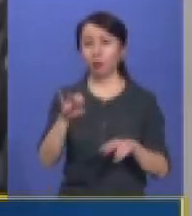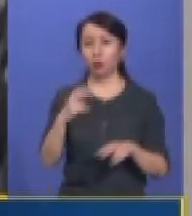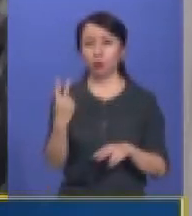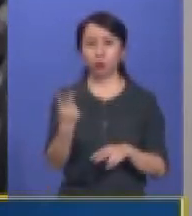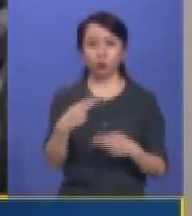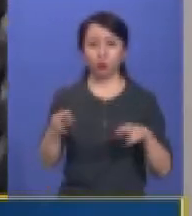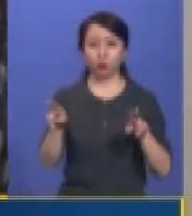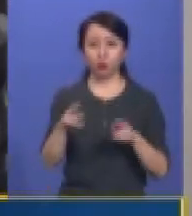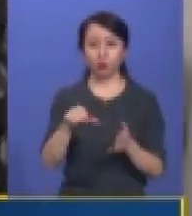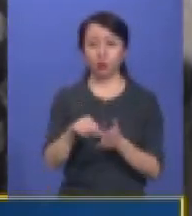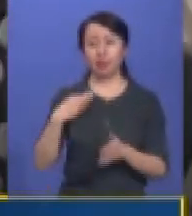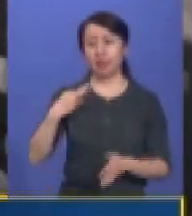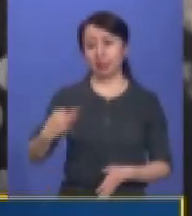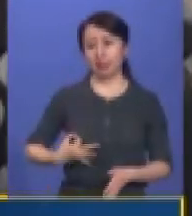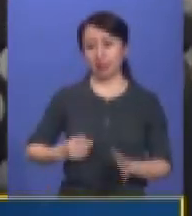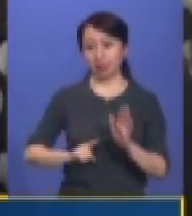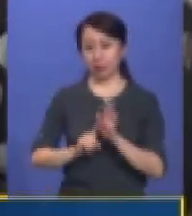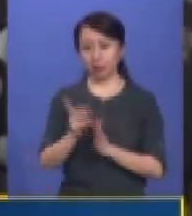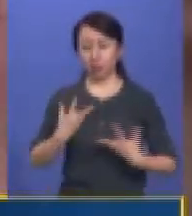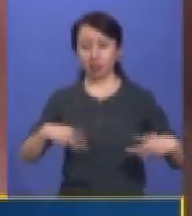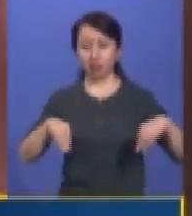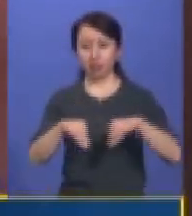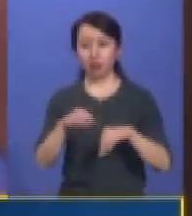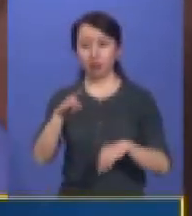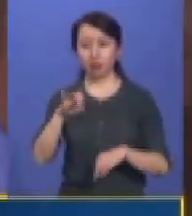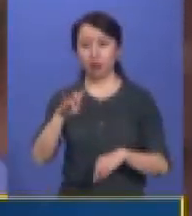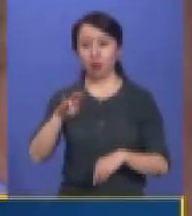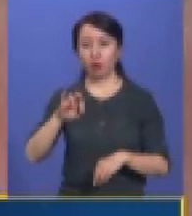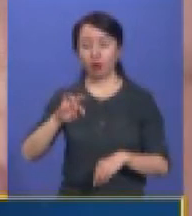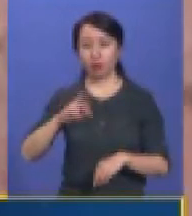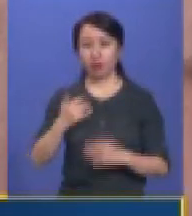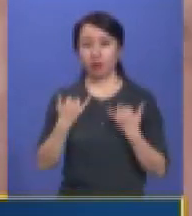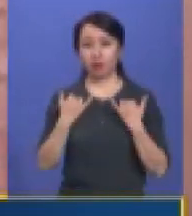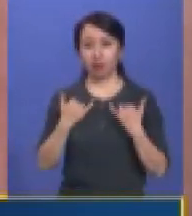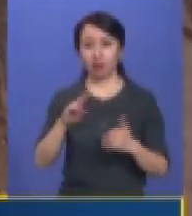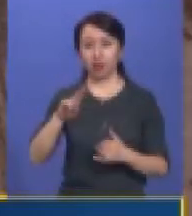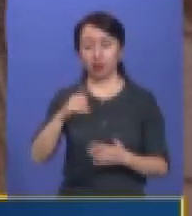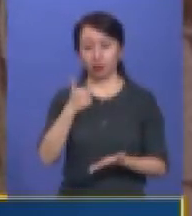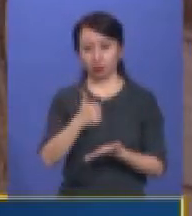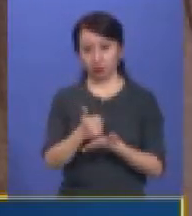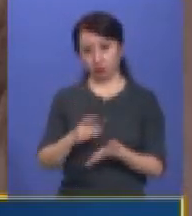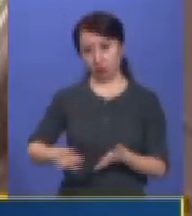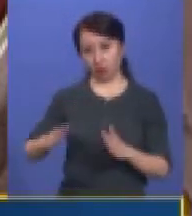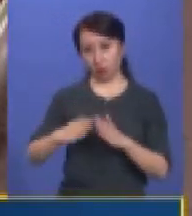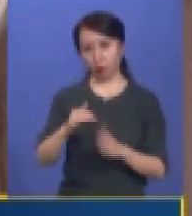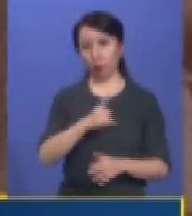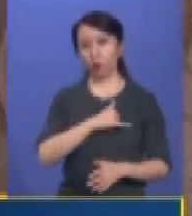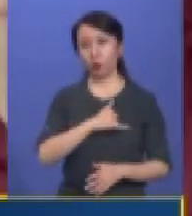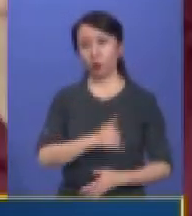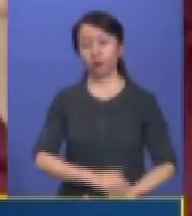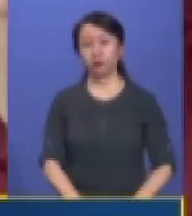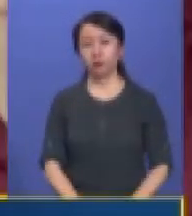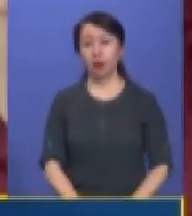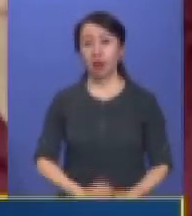эти ряды вступил сын, и они стали семейное трио Меркель. В настоящее время Андрей возглавляет районный дом культуры. Началось с того,